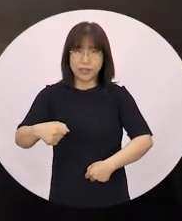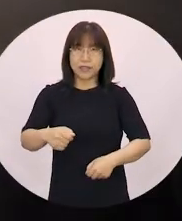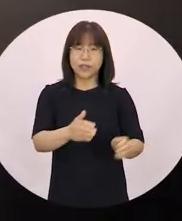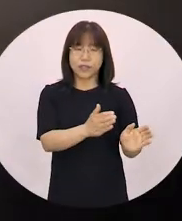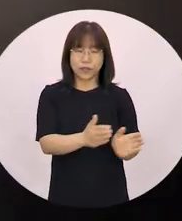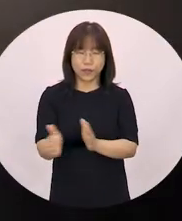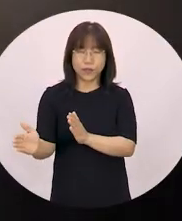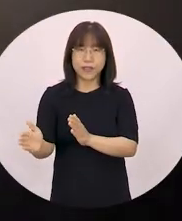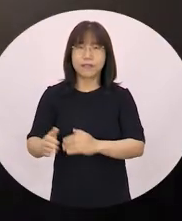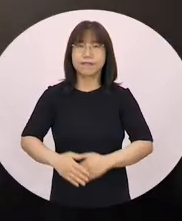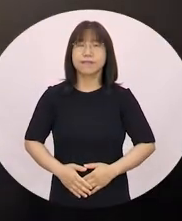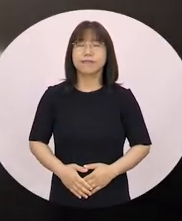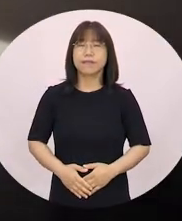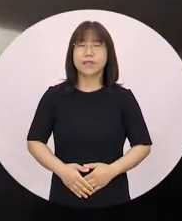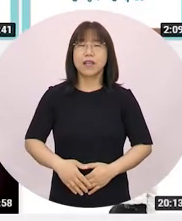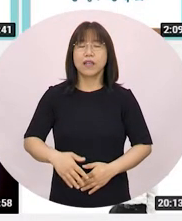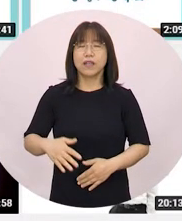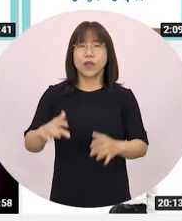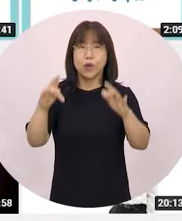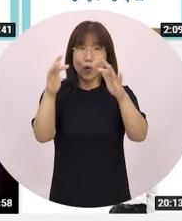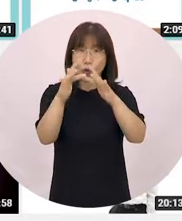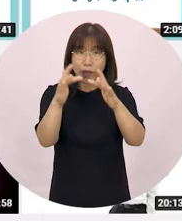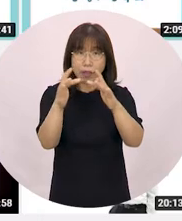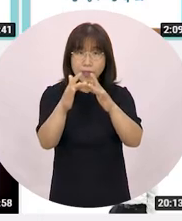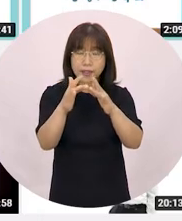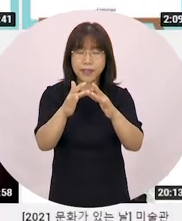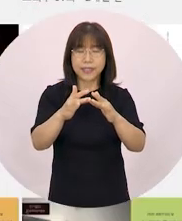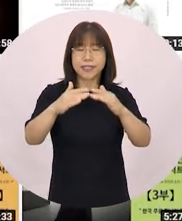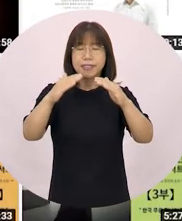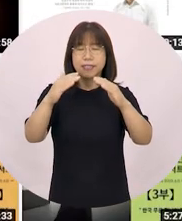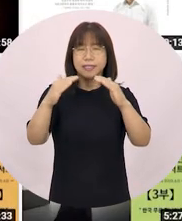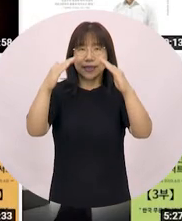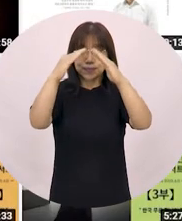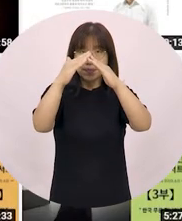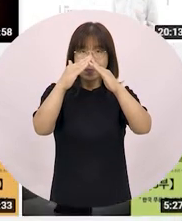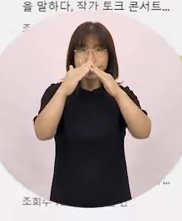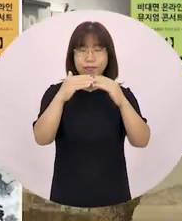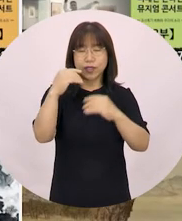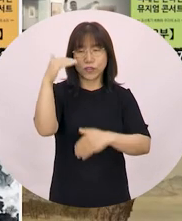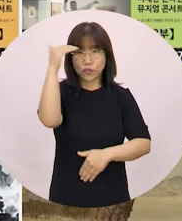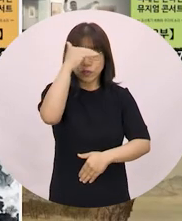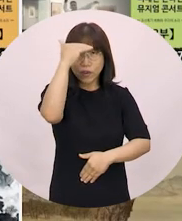개최될 예정입니다. 온라인 집콕 투어는 경제정선 미술관